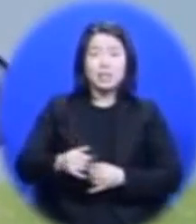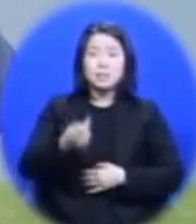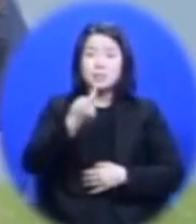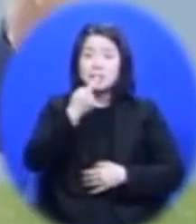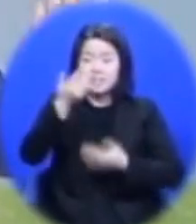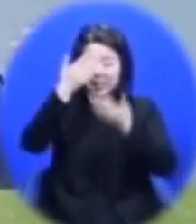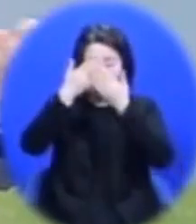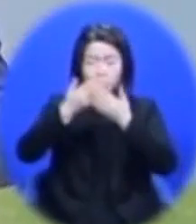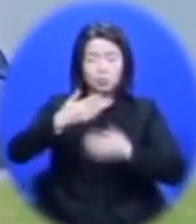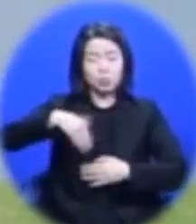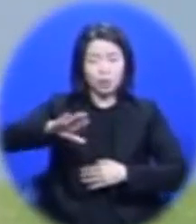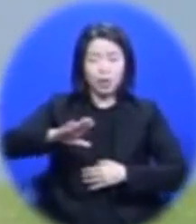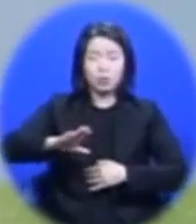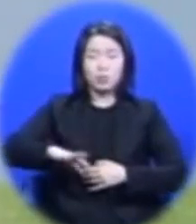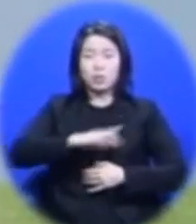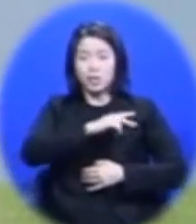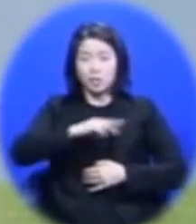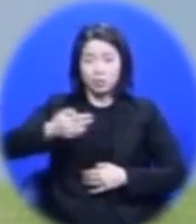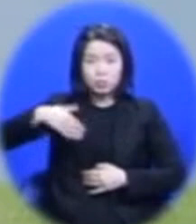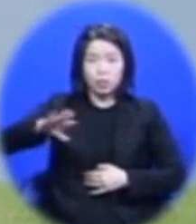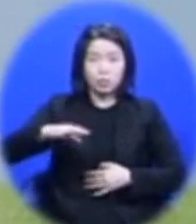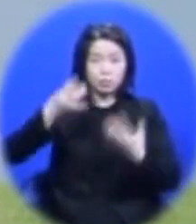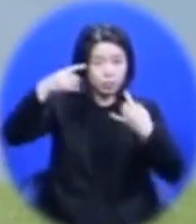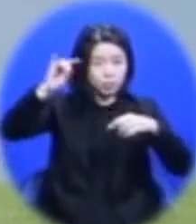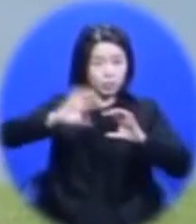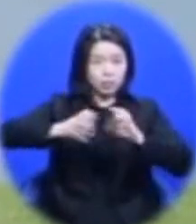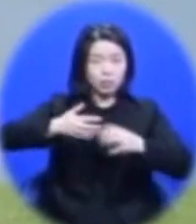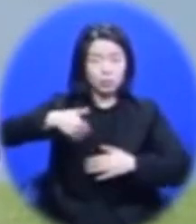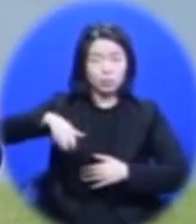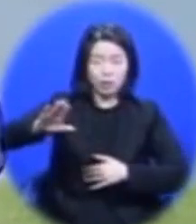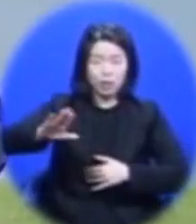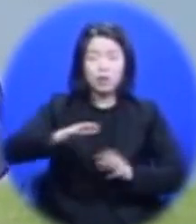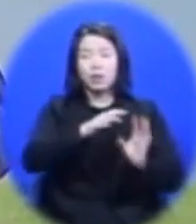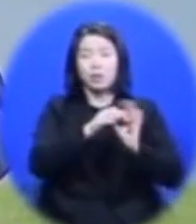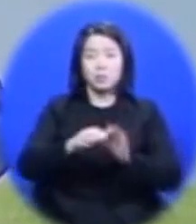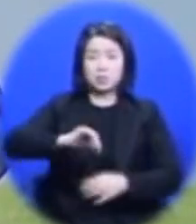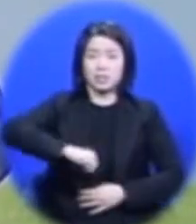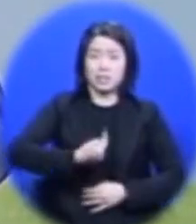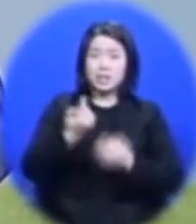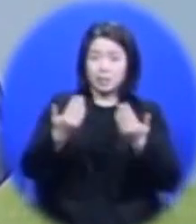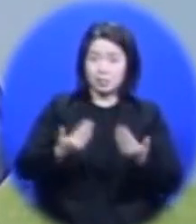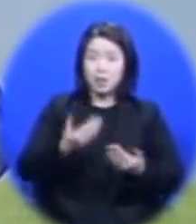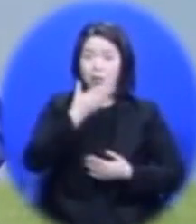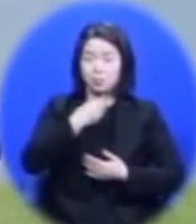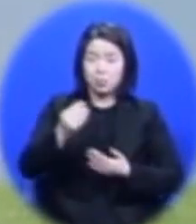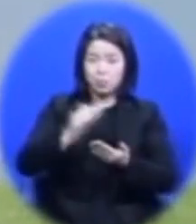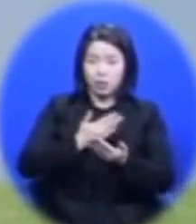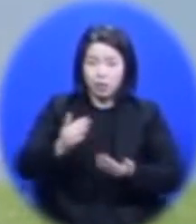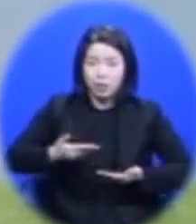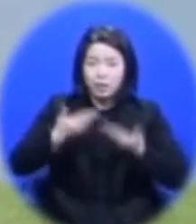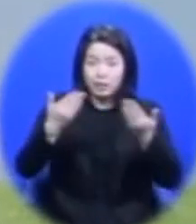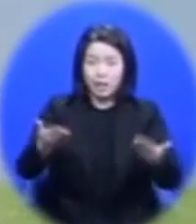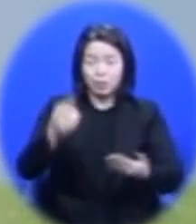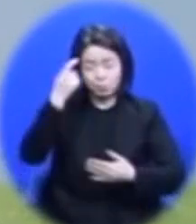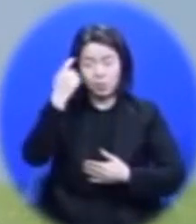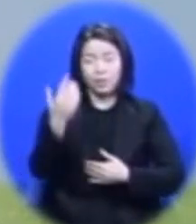가고 인도네시아도 가고 태국도 가고 하면서 그 자기가 받은 복을 나누어 줍니까?